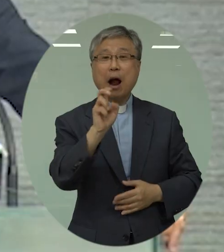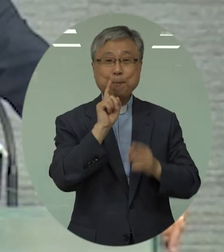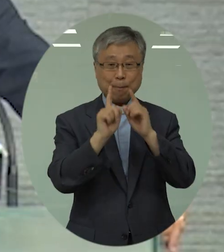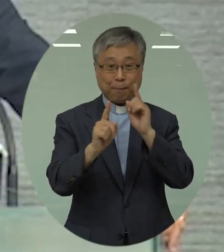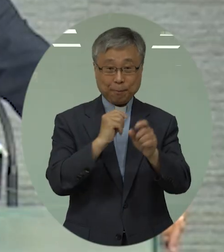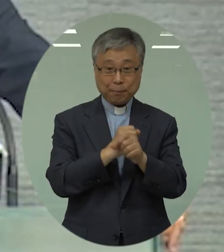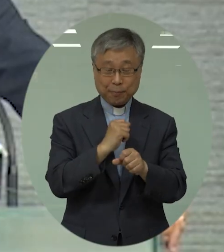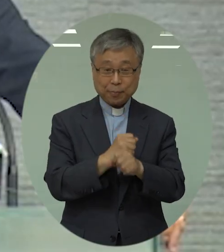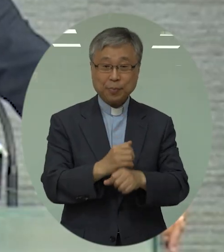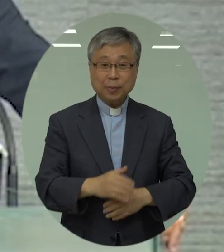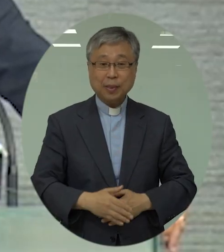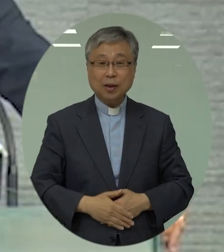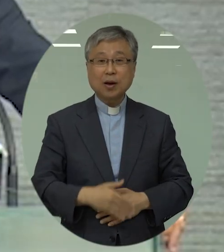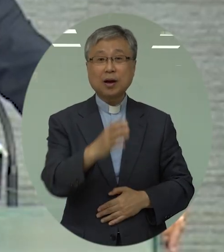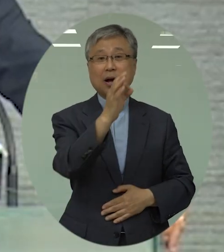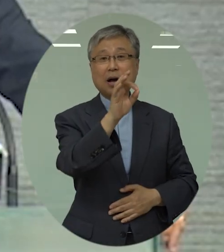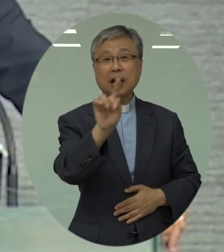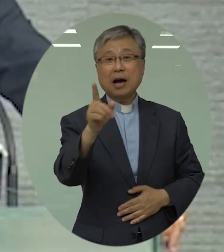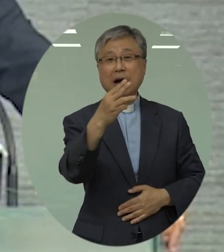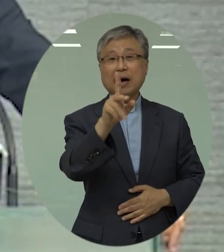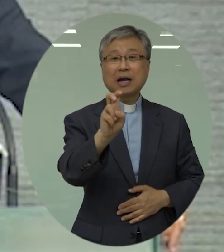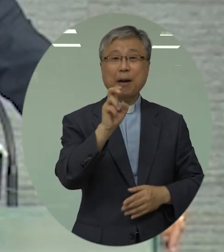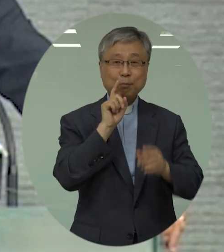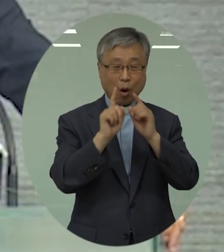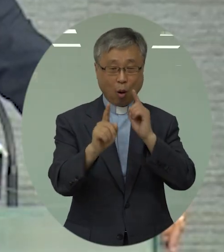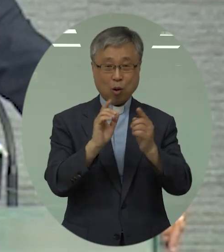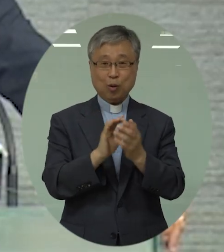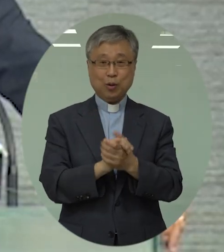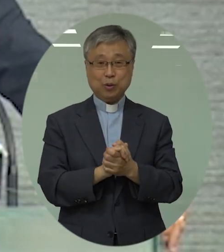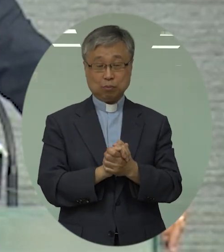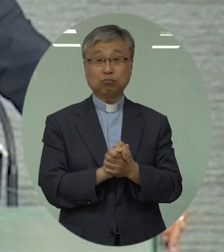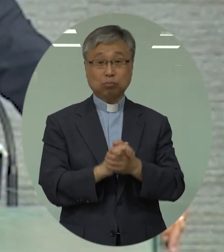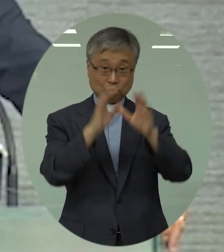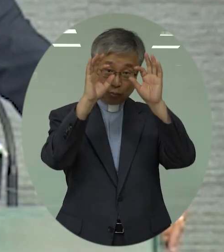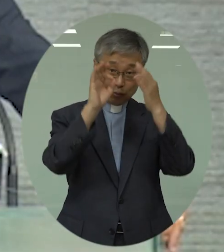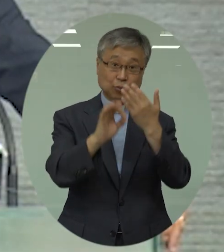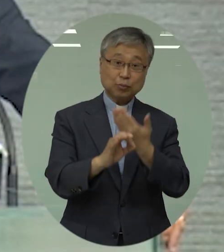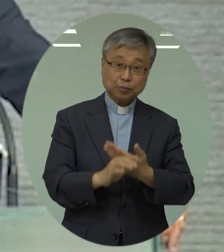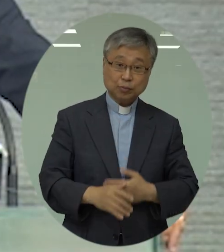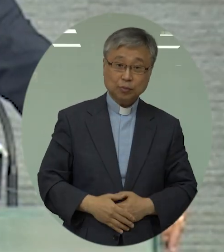생각하죠. 시리아 계통의 언어, 아람어. 네, 아람어에서는